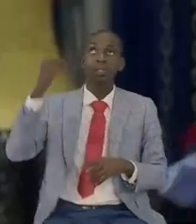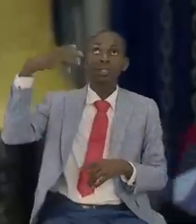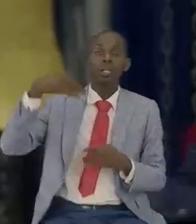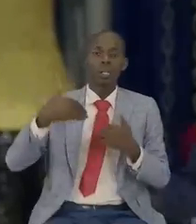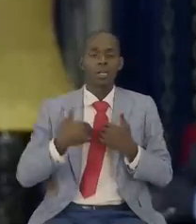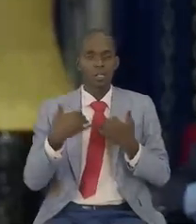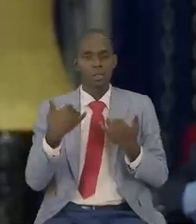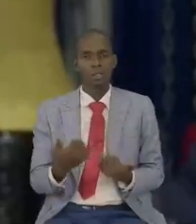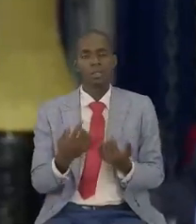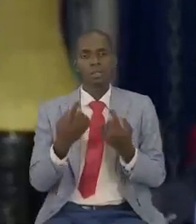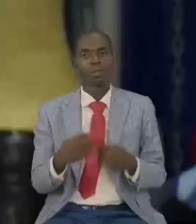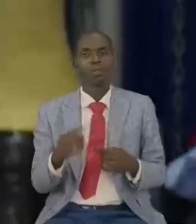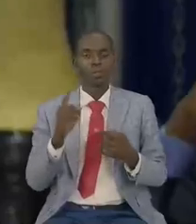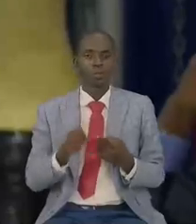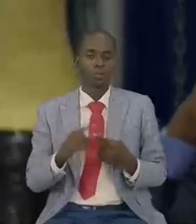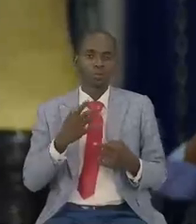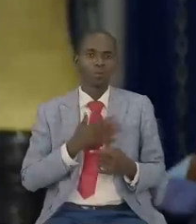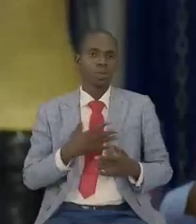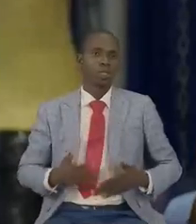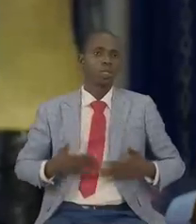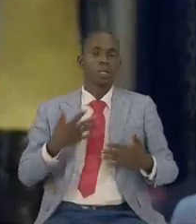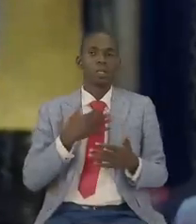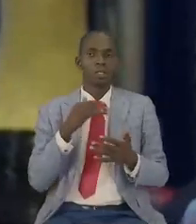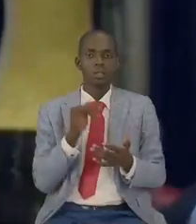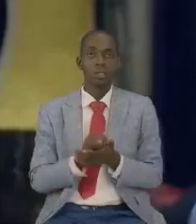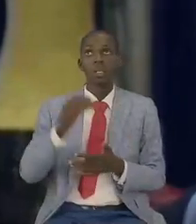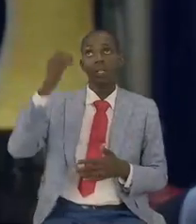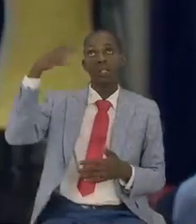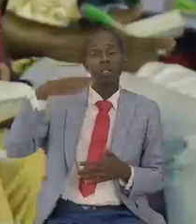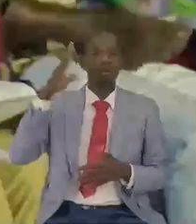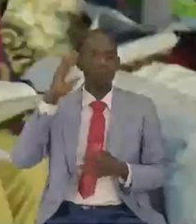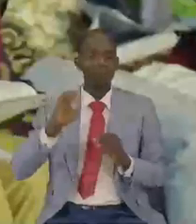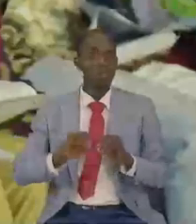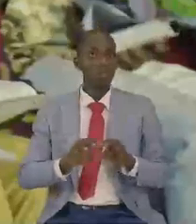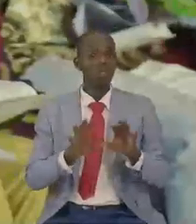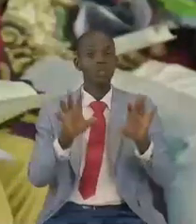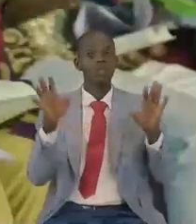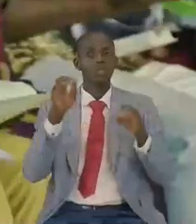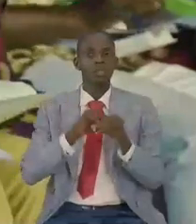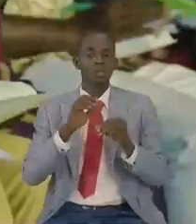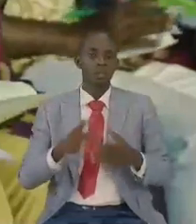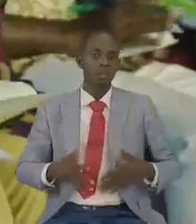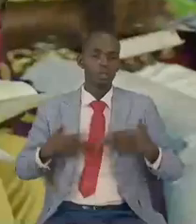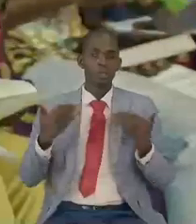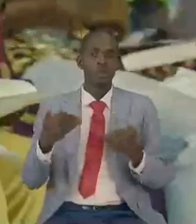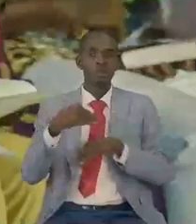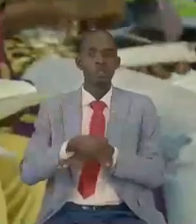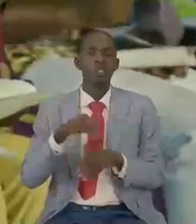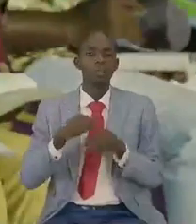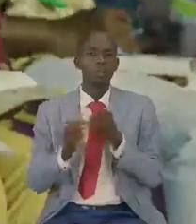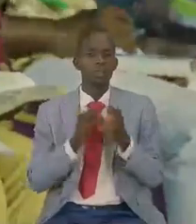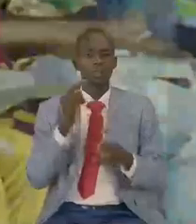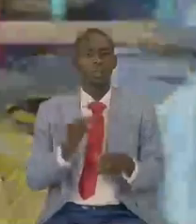venue maintenant dans ta vie. Et cette lumière va briller dans ta vie aujourd'hui au nom de